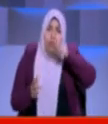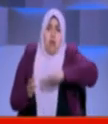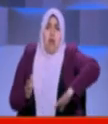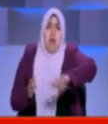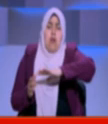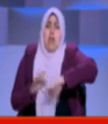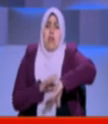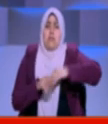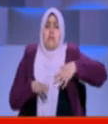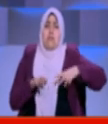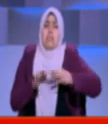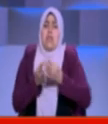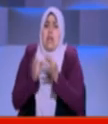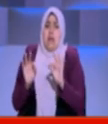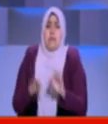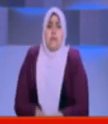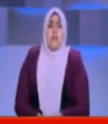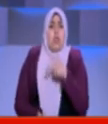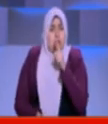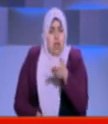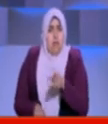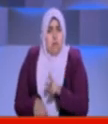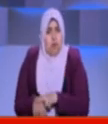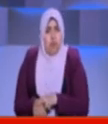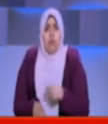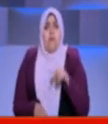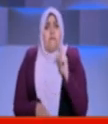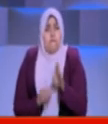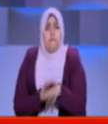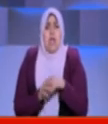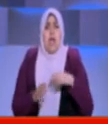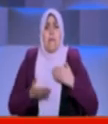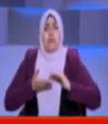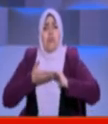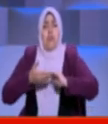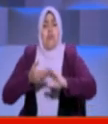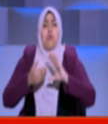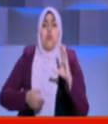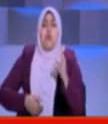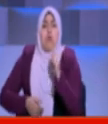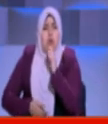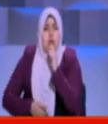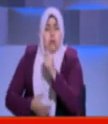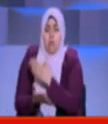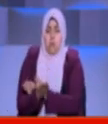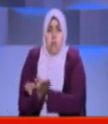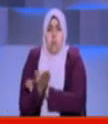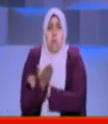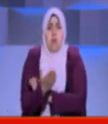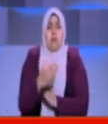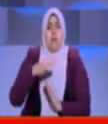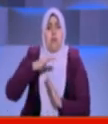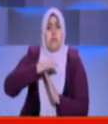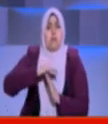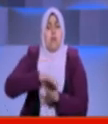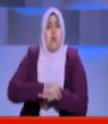الجميع. وقال بعد ذلك إنه عندما تم تقديم خطاب أو ورقة الاعتذار التي قدمها السيد